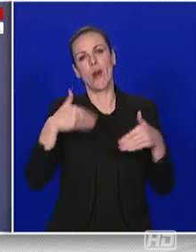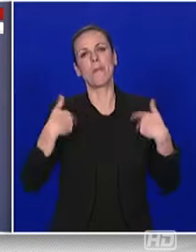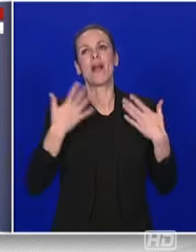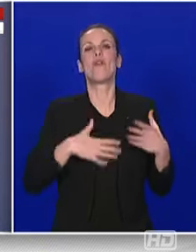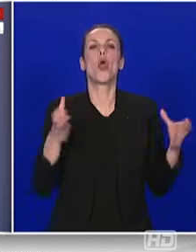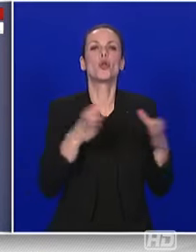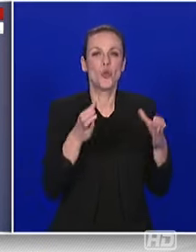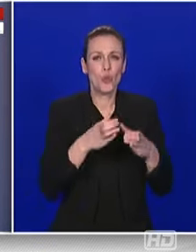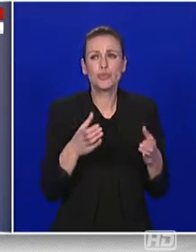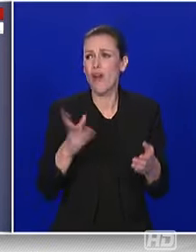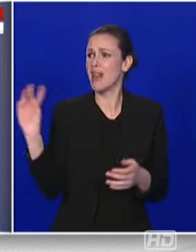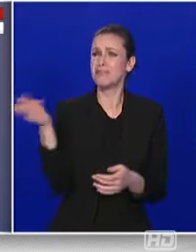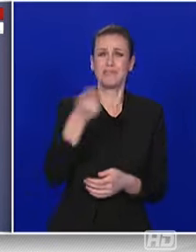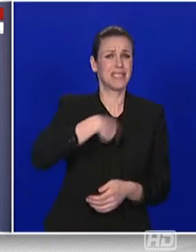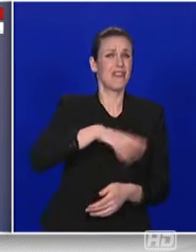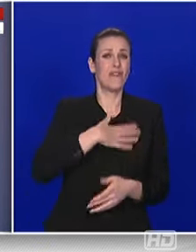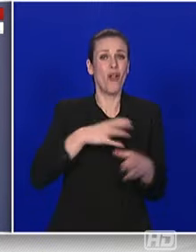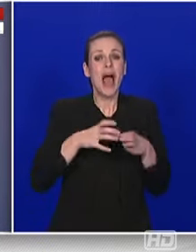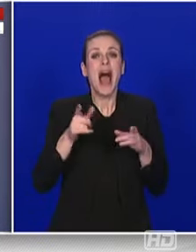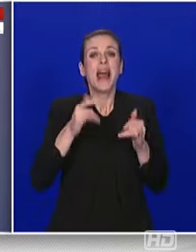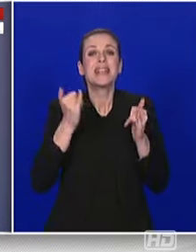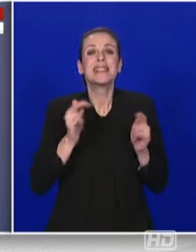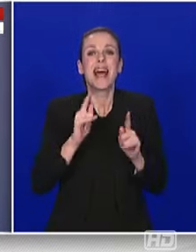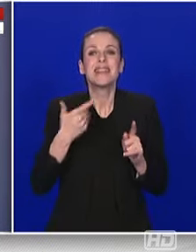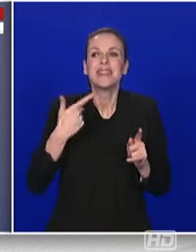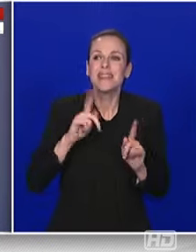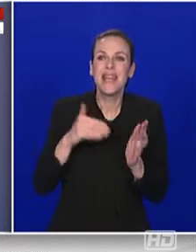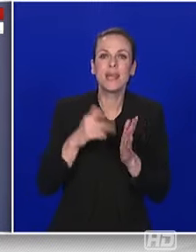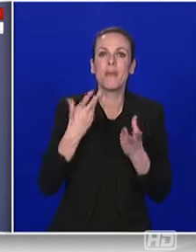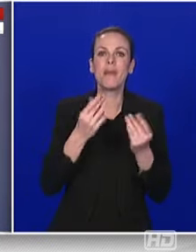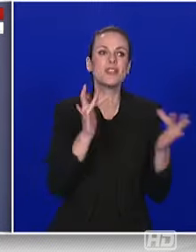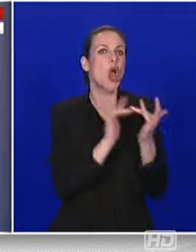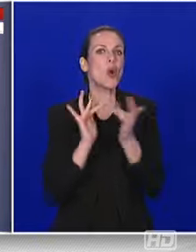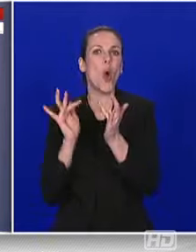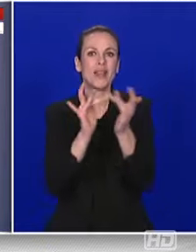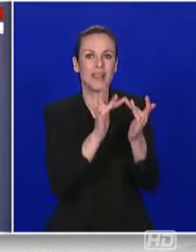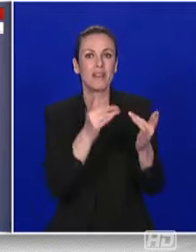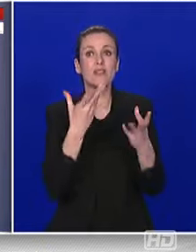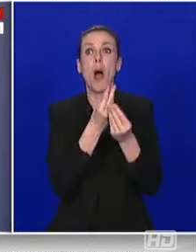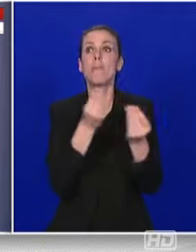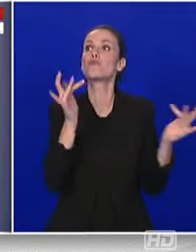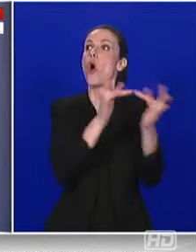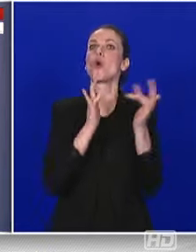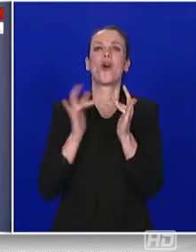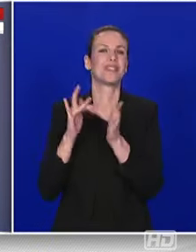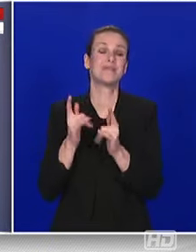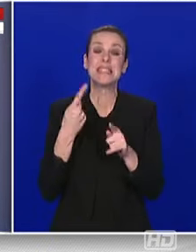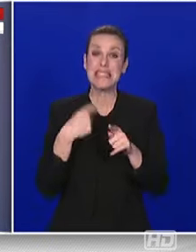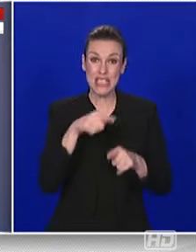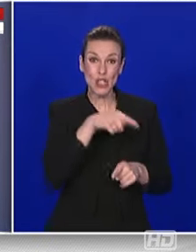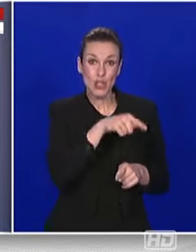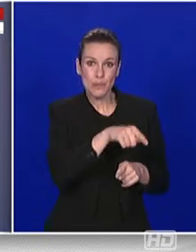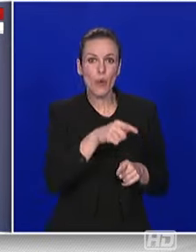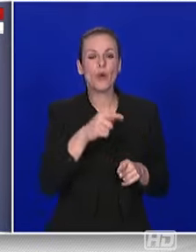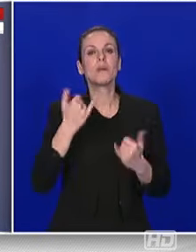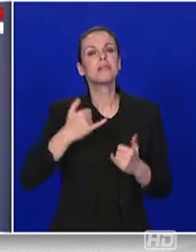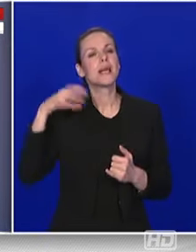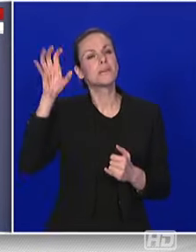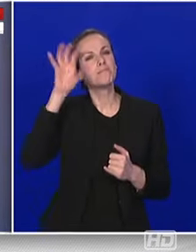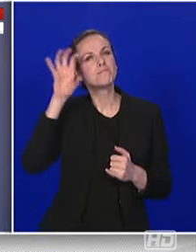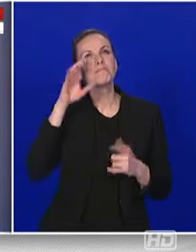ali tko ne voli, samo nije vrijeme za tako bliske kontakte i za ostvarivanje jako puno kontakata. Upravo iz tog razloga razmišlja se da bi se u